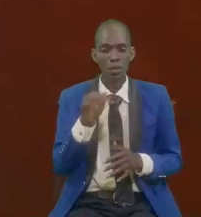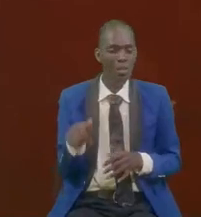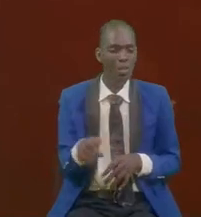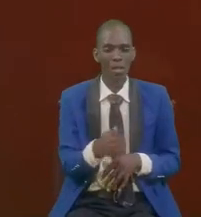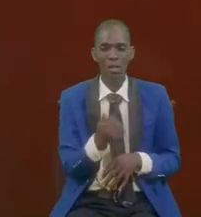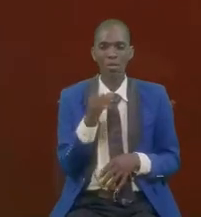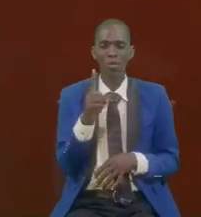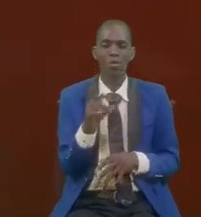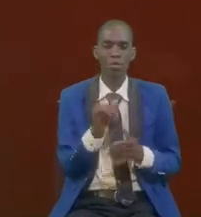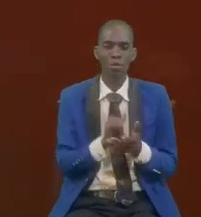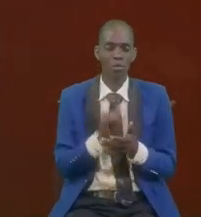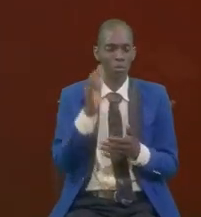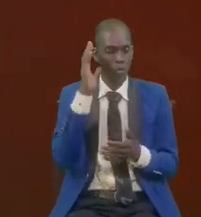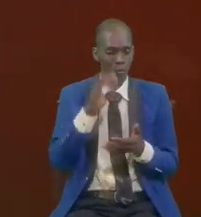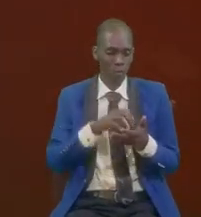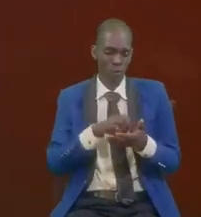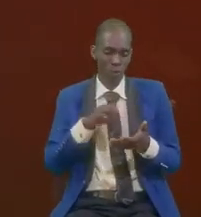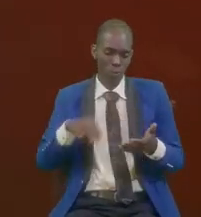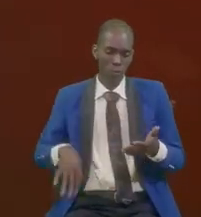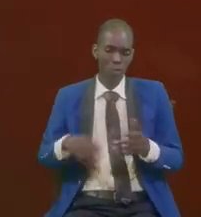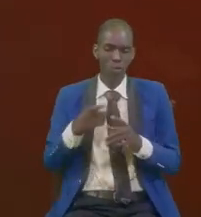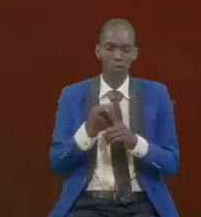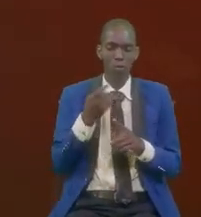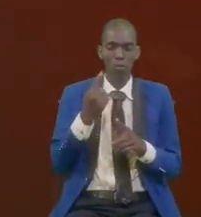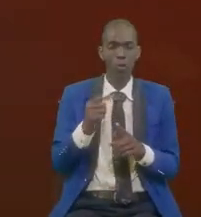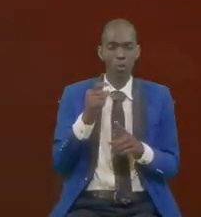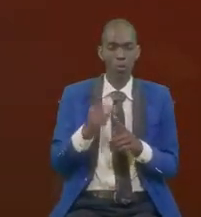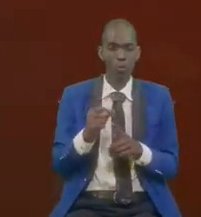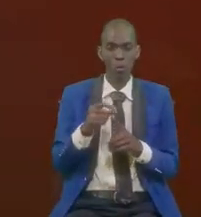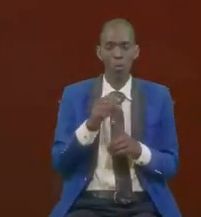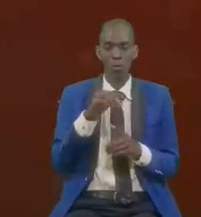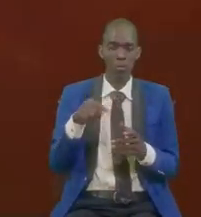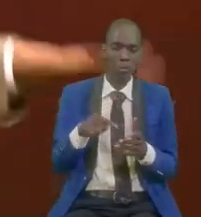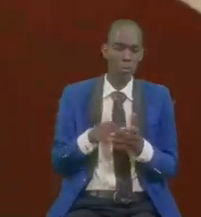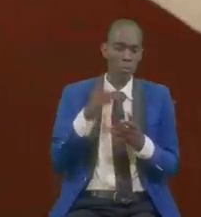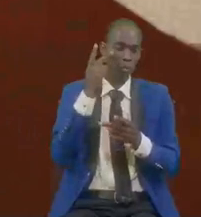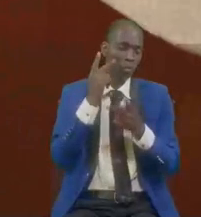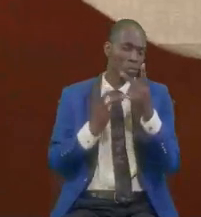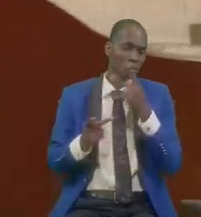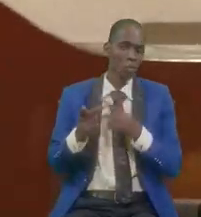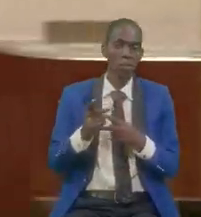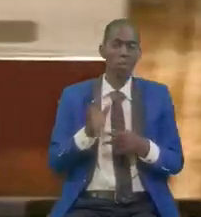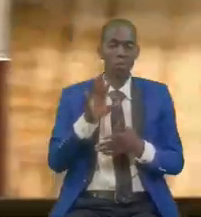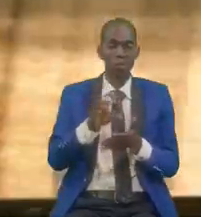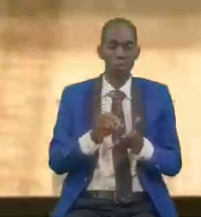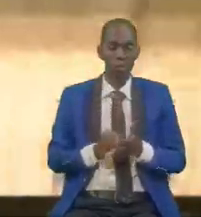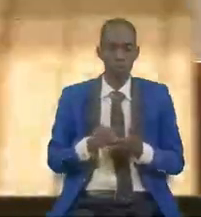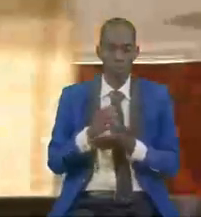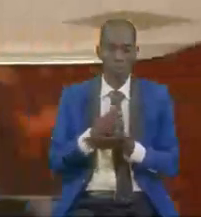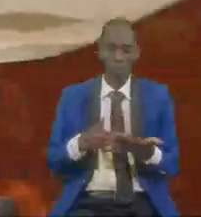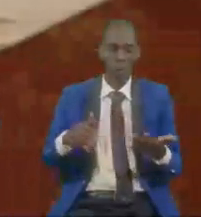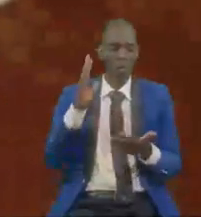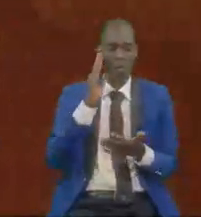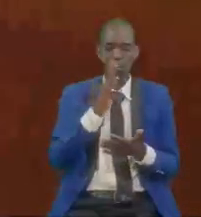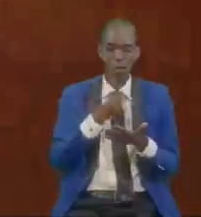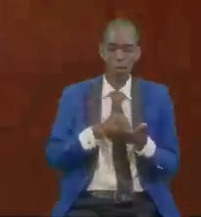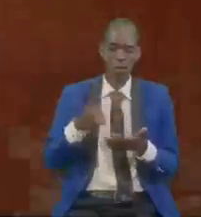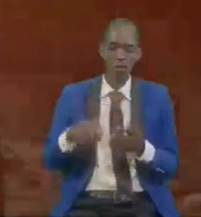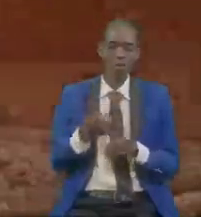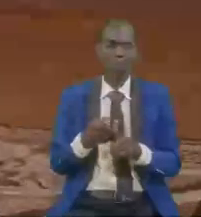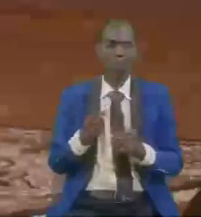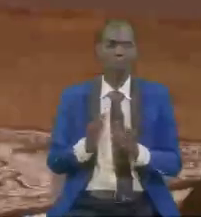quiconque retranche quelque chose de la parole de cette prophétie, sa parole, sa part sera ôtée du livre de